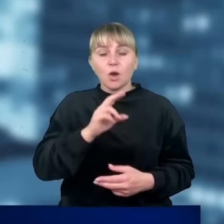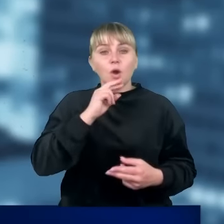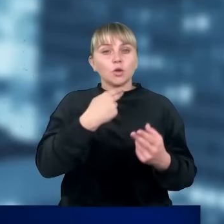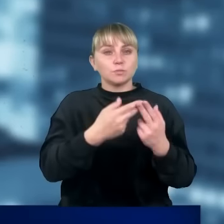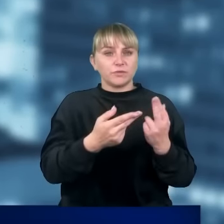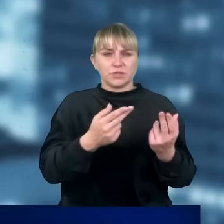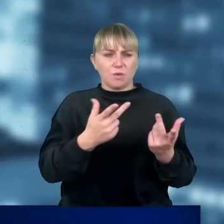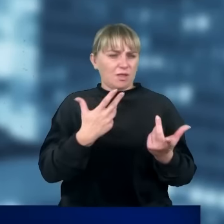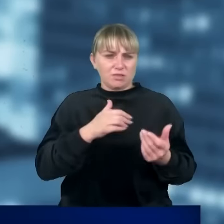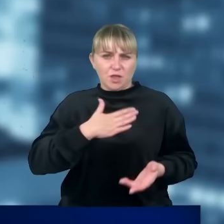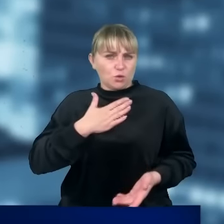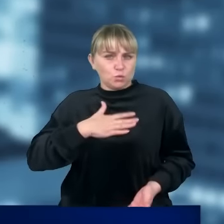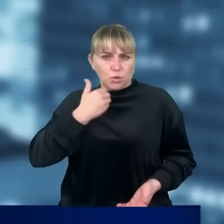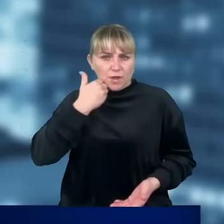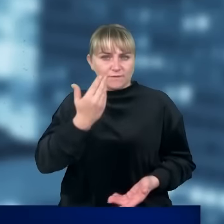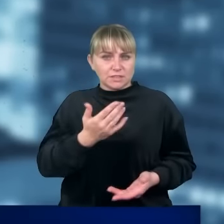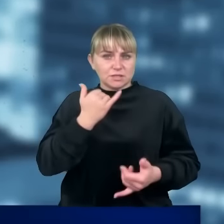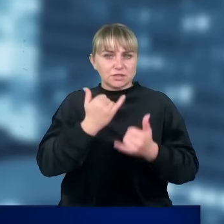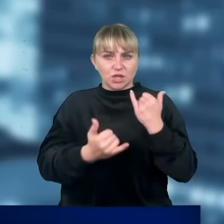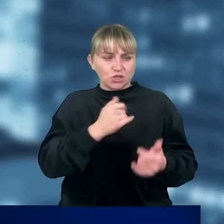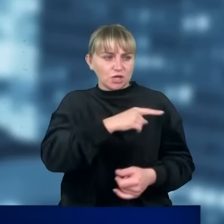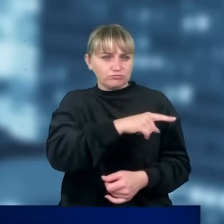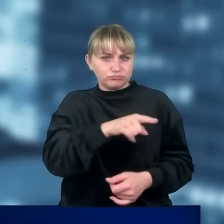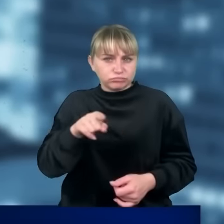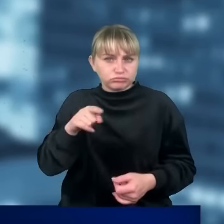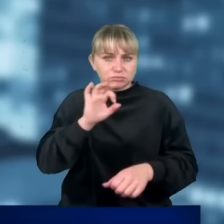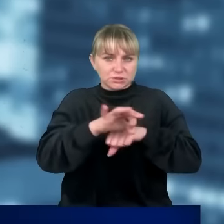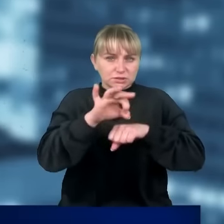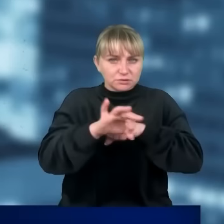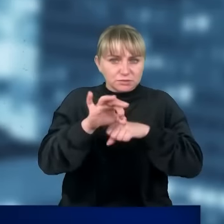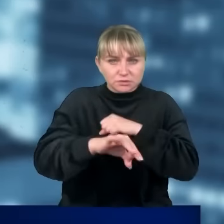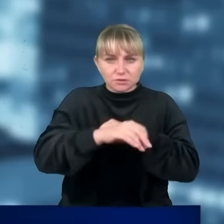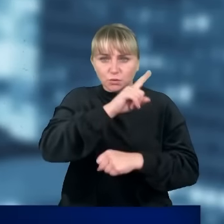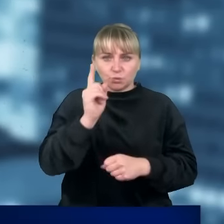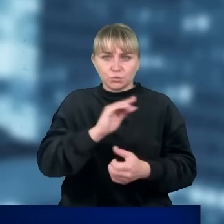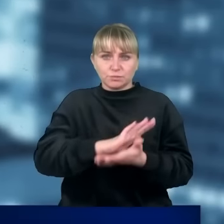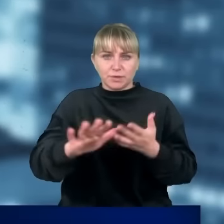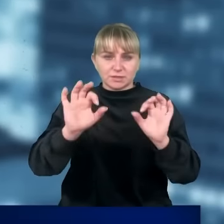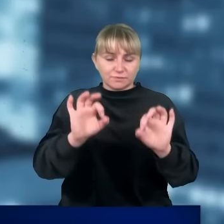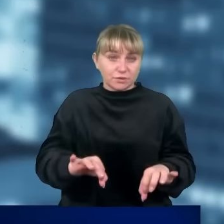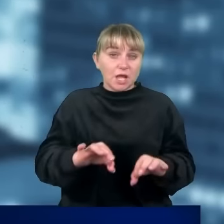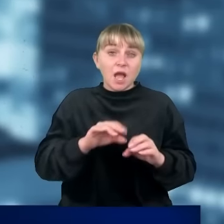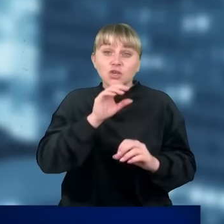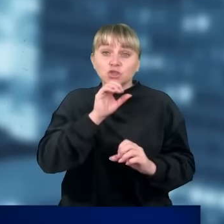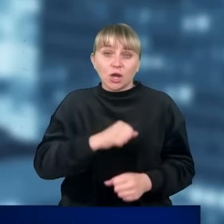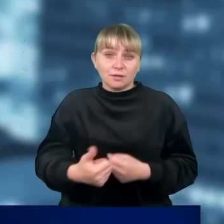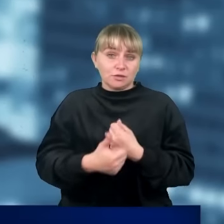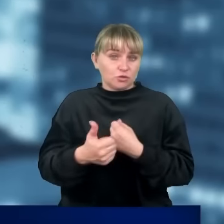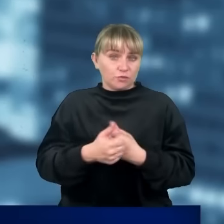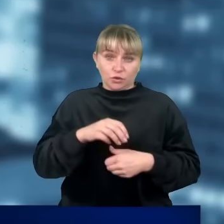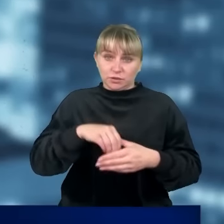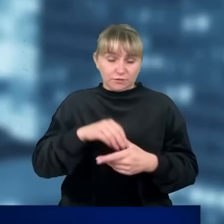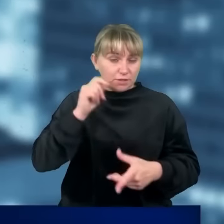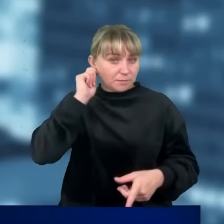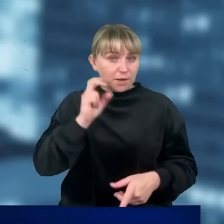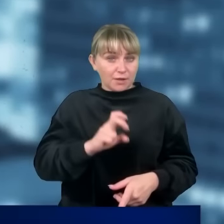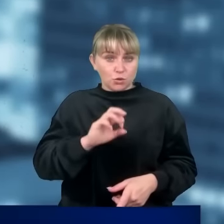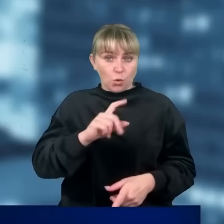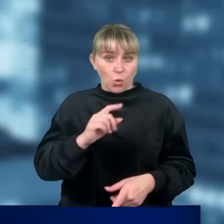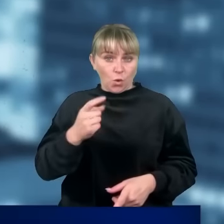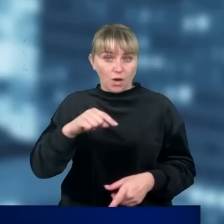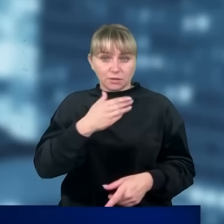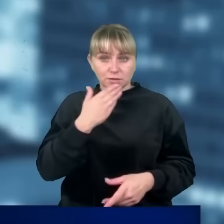mi, jeżeli polscy funkcjonariusze Straży Granicznej torturują niewinnych ludzi. Oczywiście nie przedstawiła żadnych dowodów na to, bo nie ma żadnych